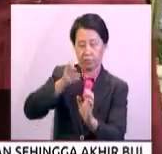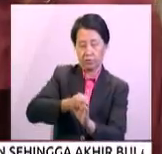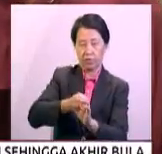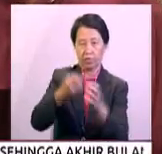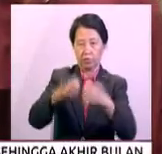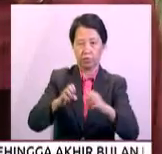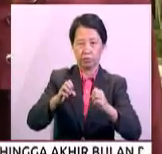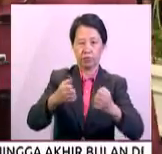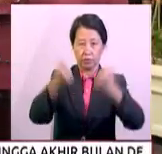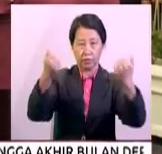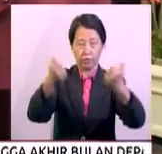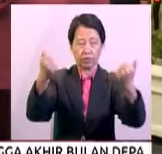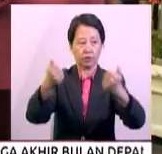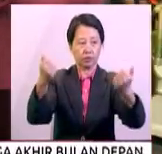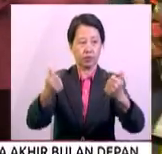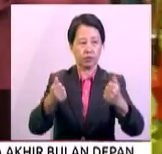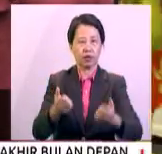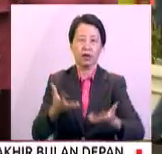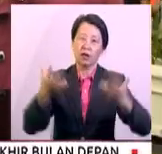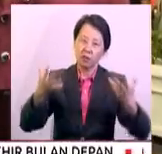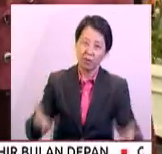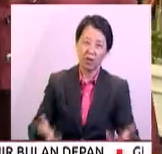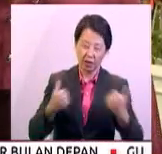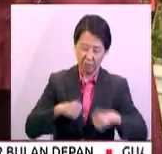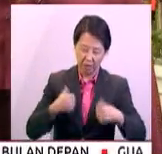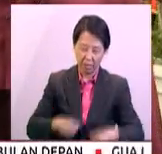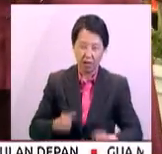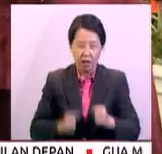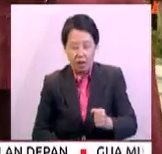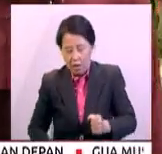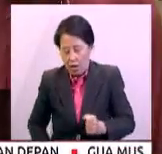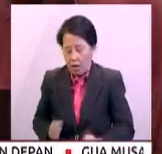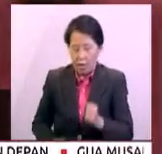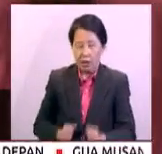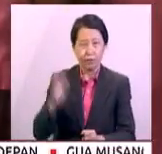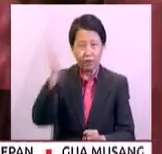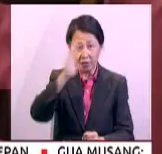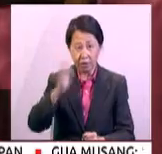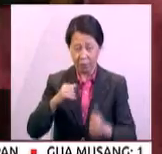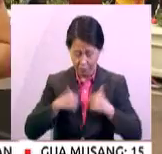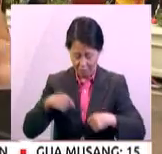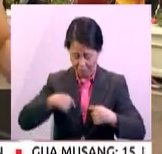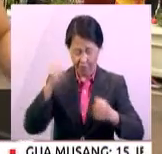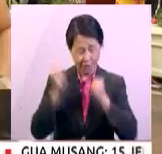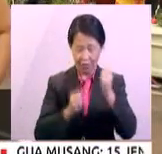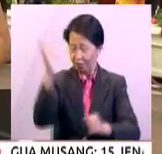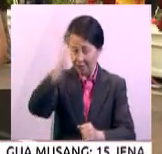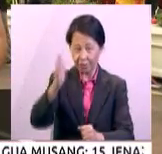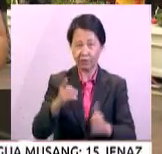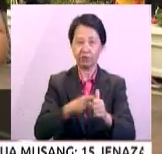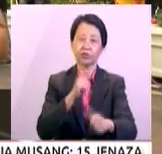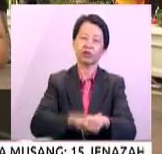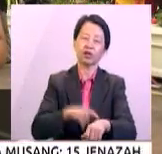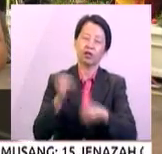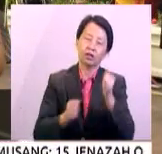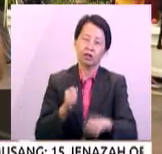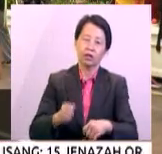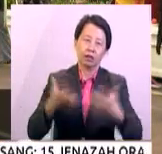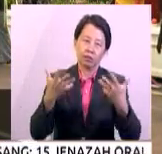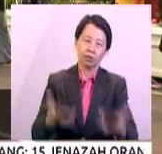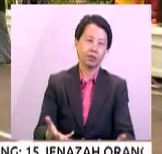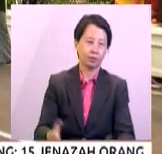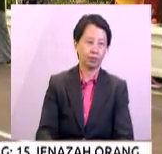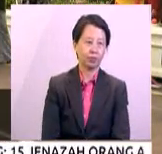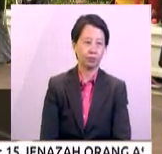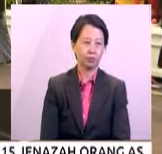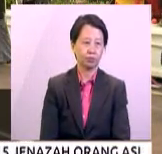event raya. Agak berat jugalah baju ni sebab macam kita orang tak pernah pakai kostum macam ni, kan. Sungguh luar biasa. Hanya itu